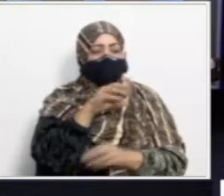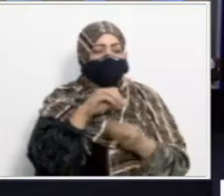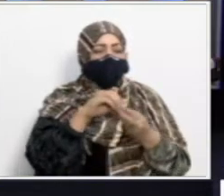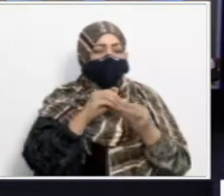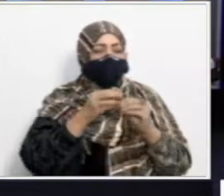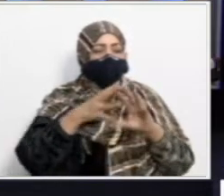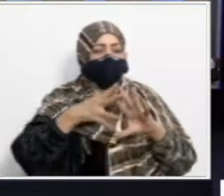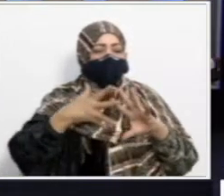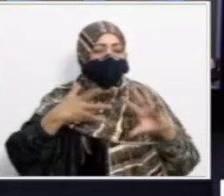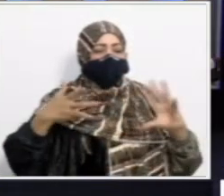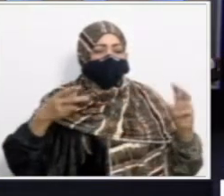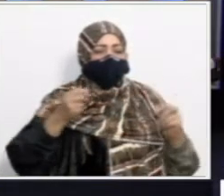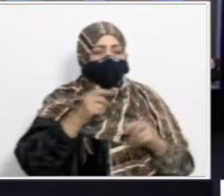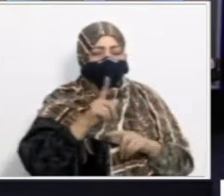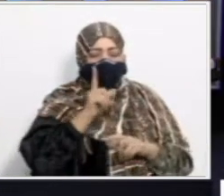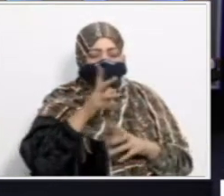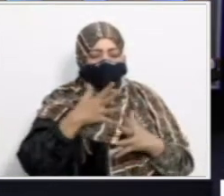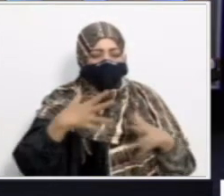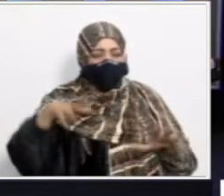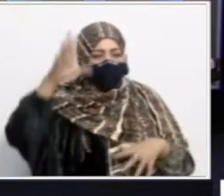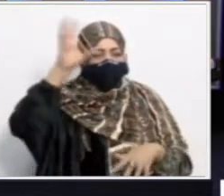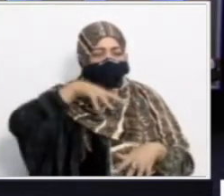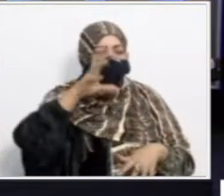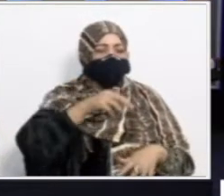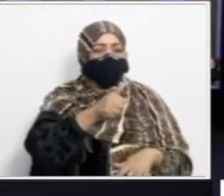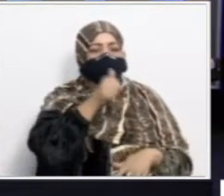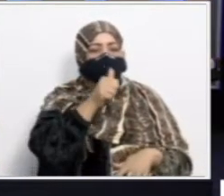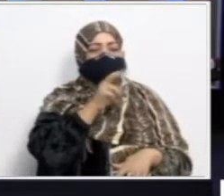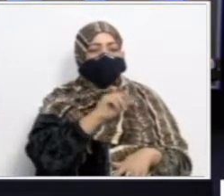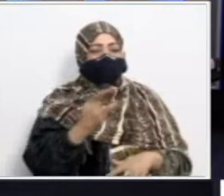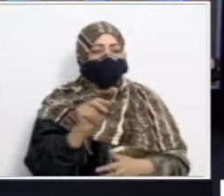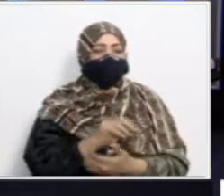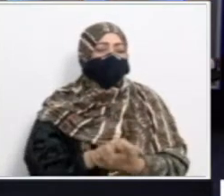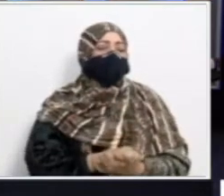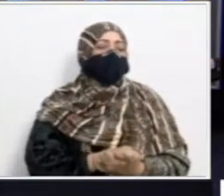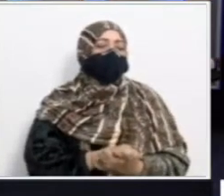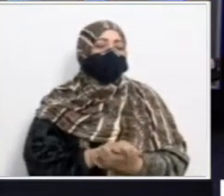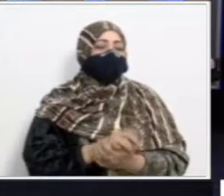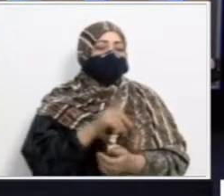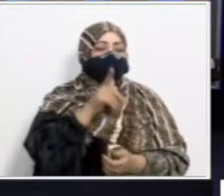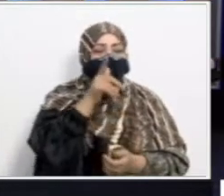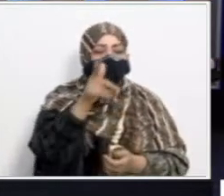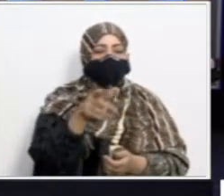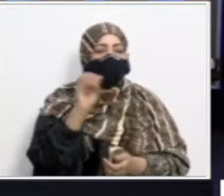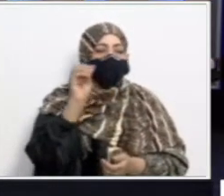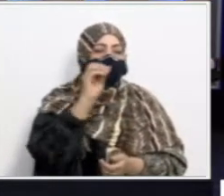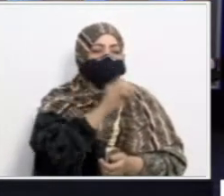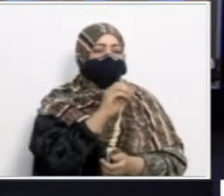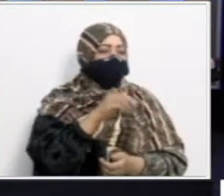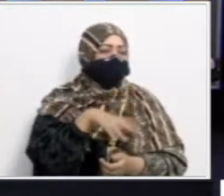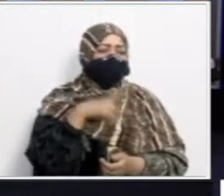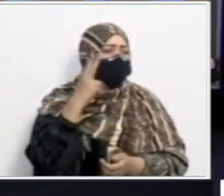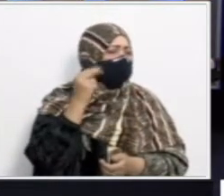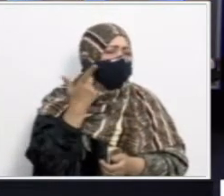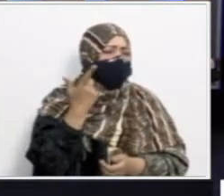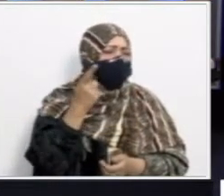فهمت؟ قالوا لي تقول لي ولي الامر قلت له مني ولي الامر؟ قال لي ولي الامر هل تو انتم حكمكم